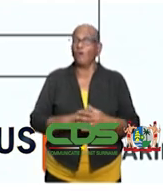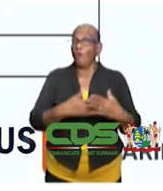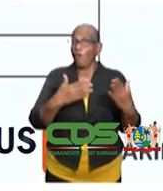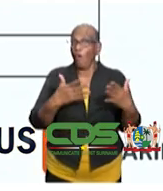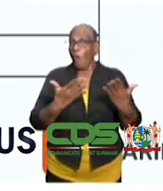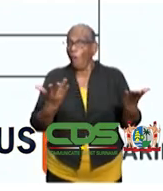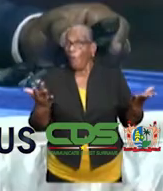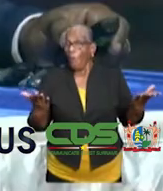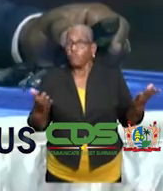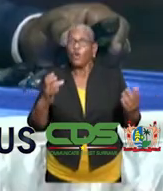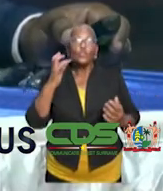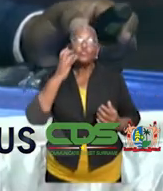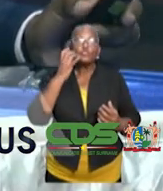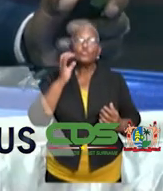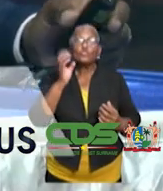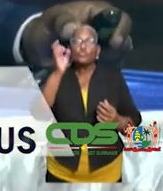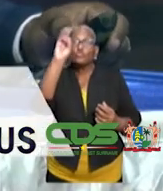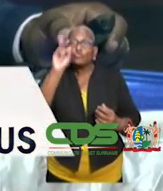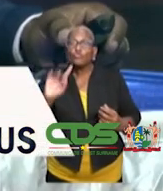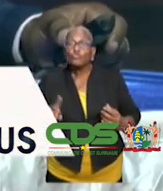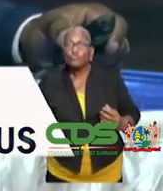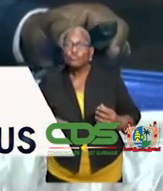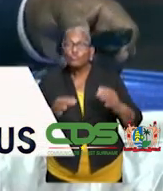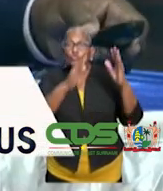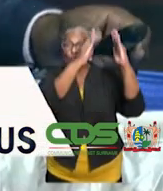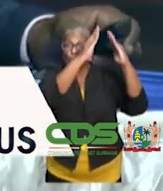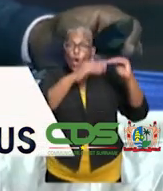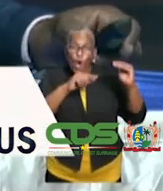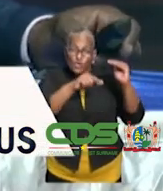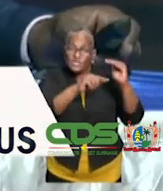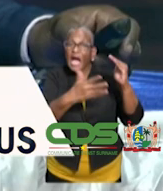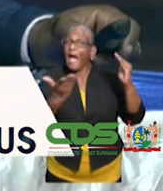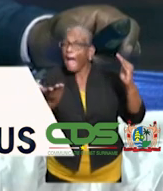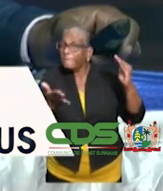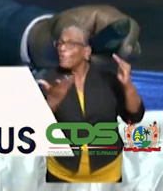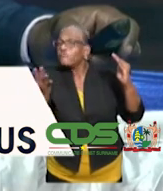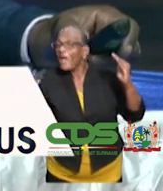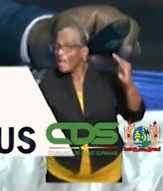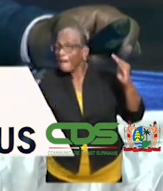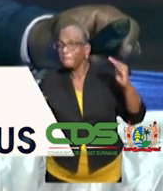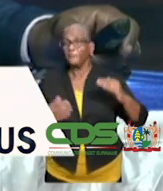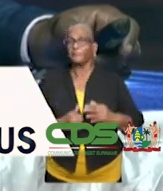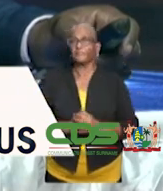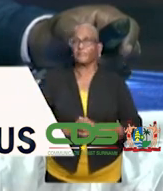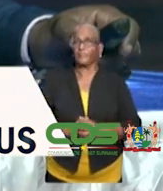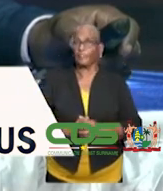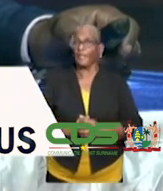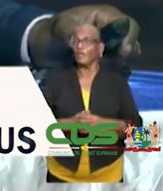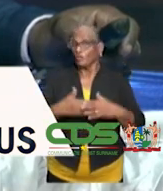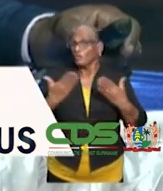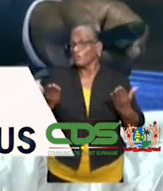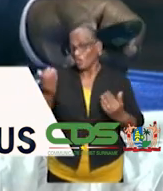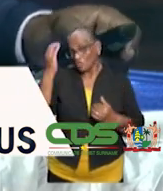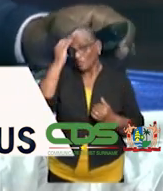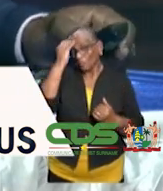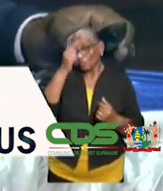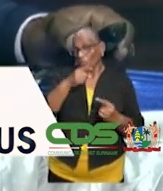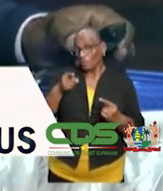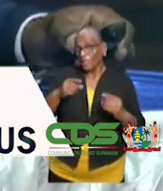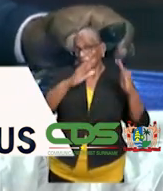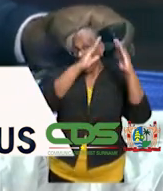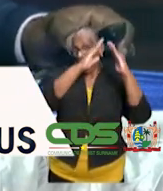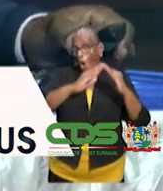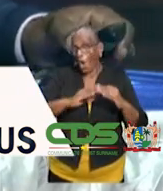geïnstalleerd vermogen? En dat wordt uitgedrukt in KVA. Dus u moet weten hoeveel u aan geïnstalleerd vermogen